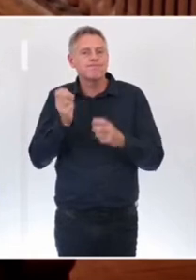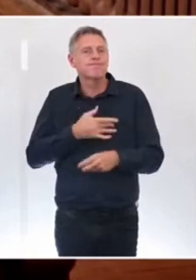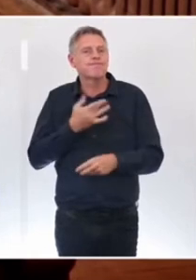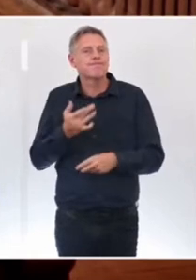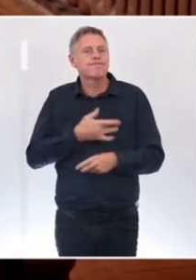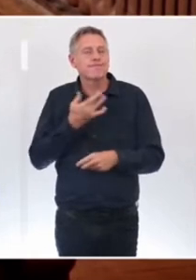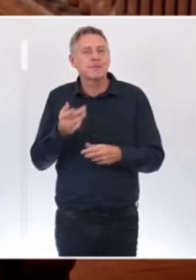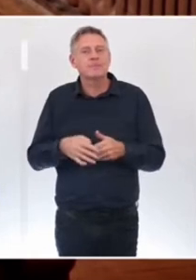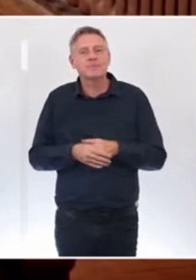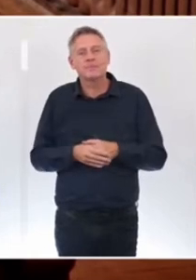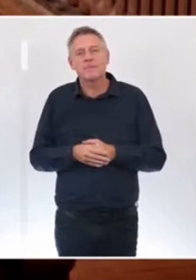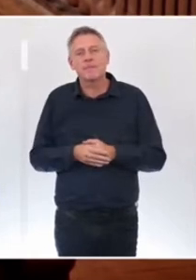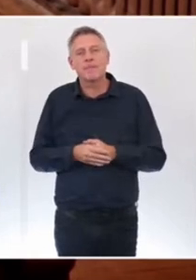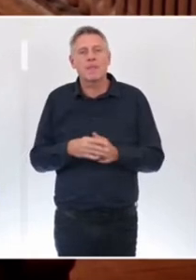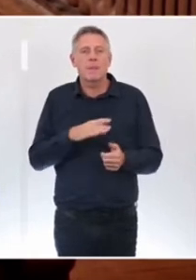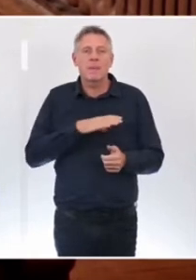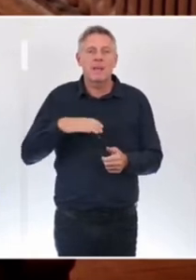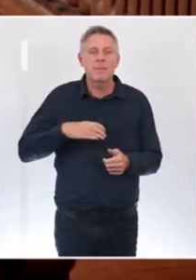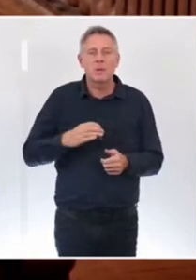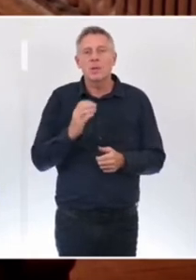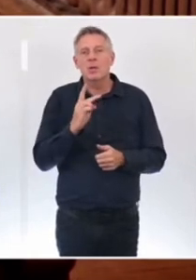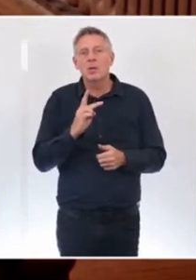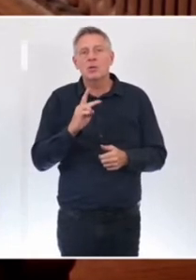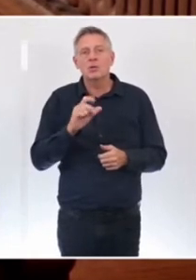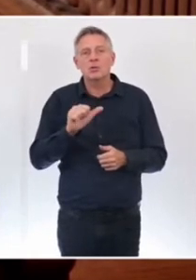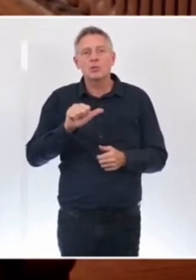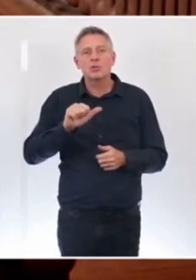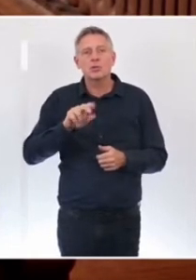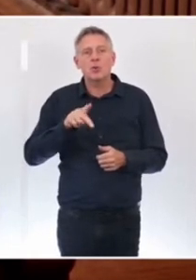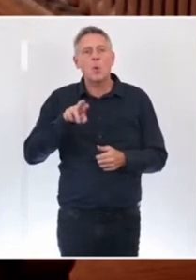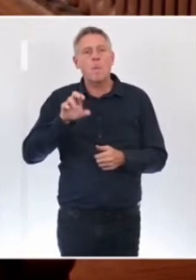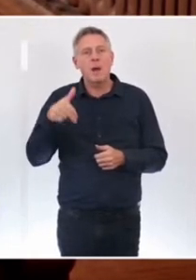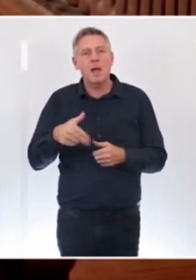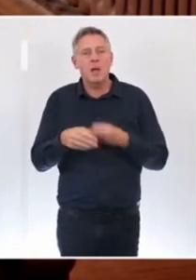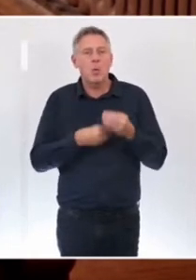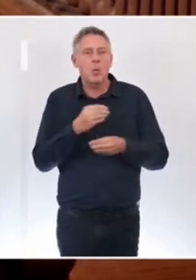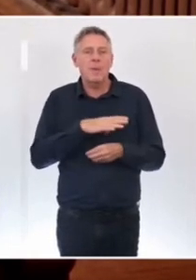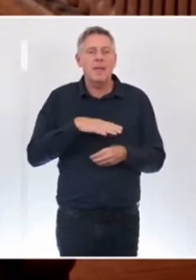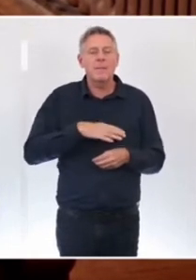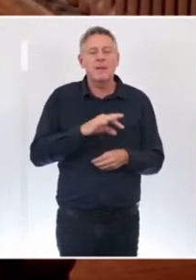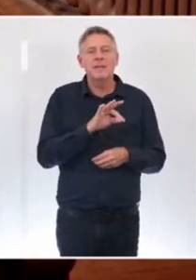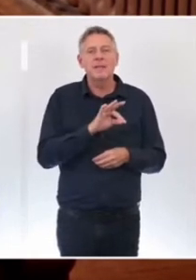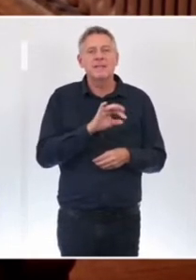présentées par Madame Chauplain ou par Madame Tiphaine-Ardouin, pardon.